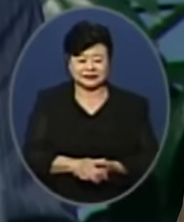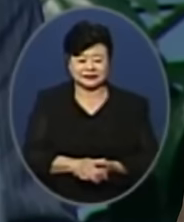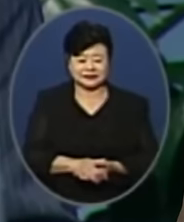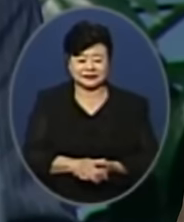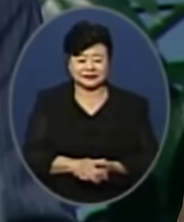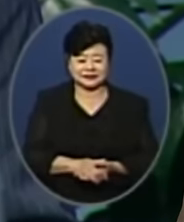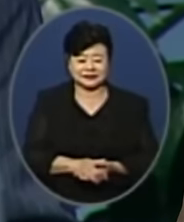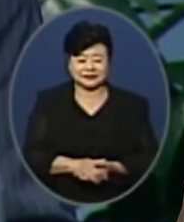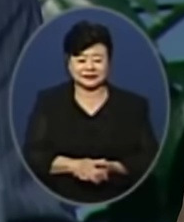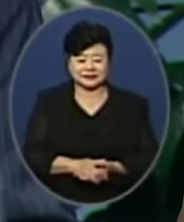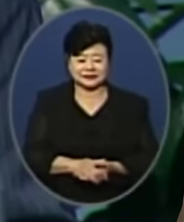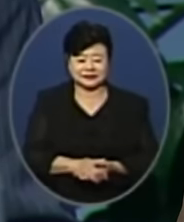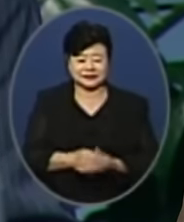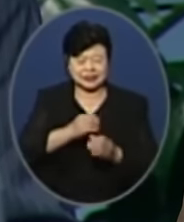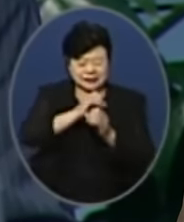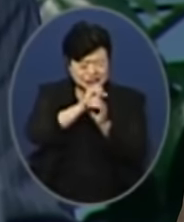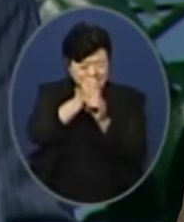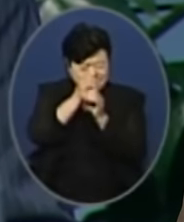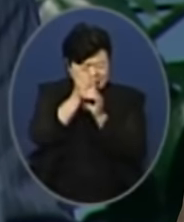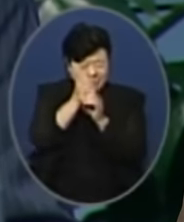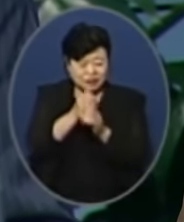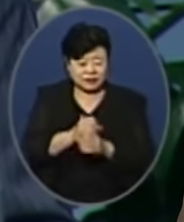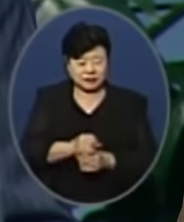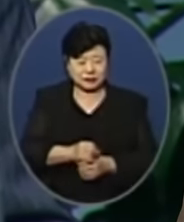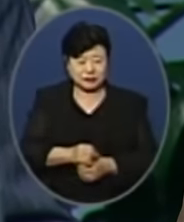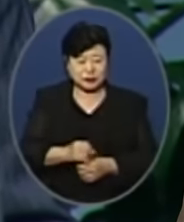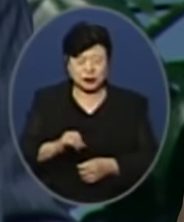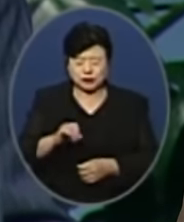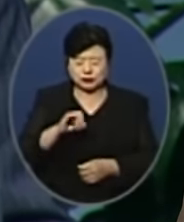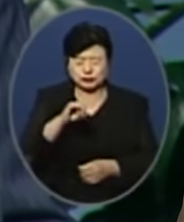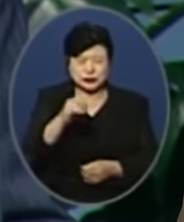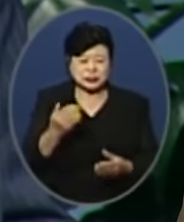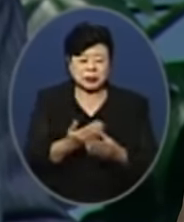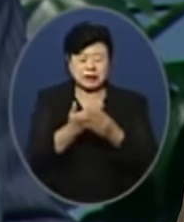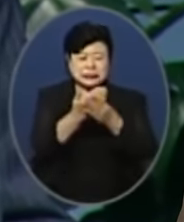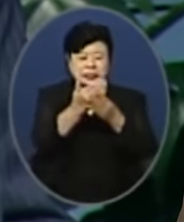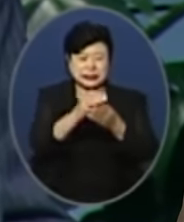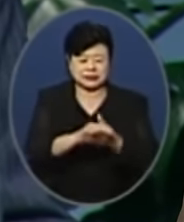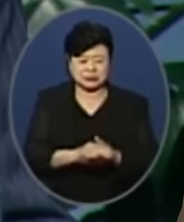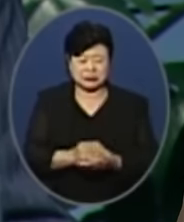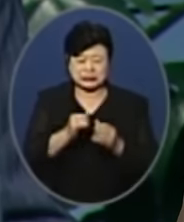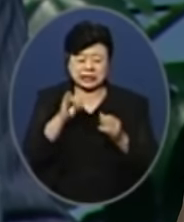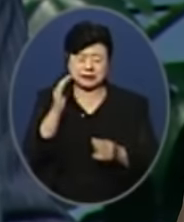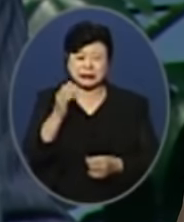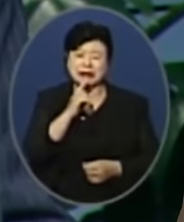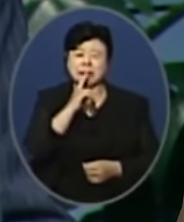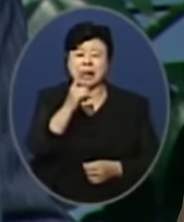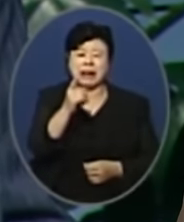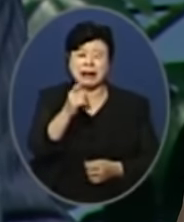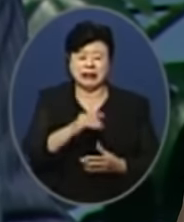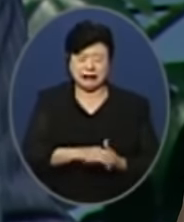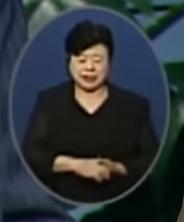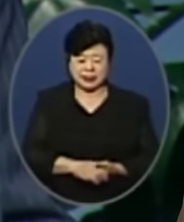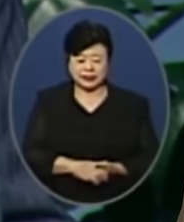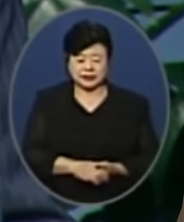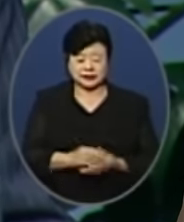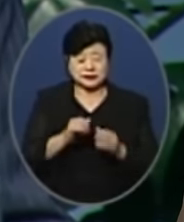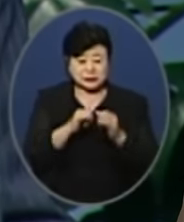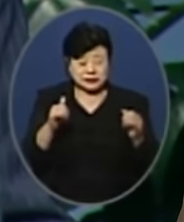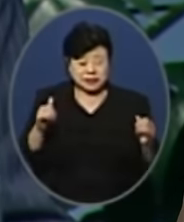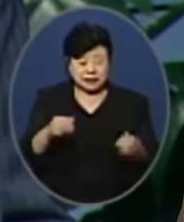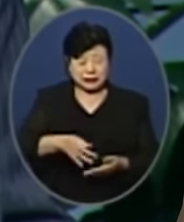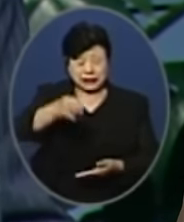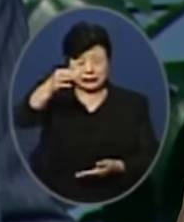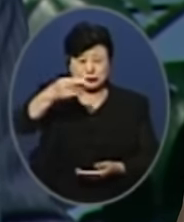아닙니까? 현미경적인 균에서 진화되어서 내가 되었다. 그렇게 되어있고 보니까 사람이